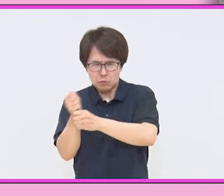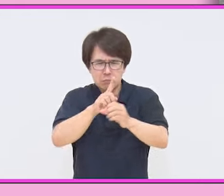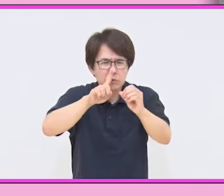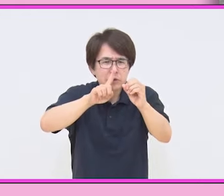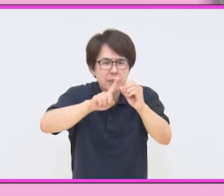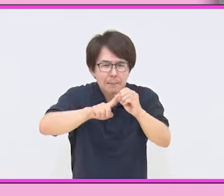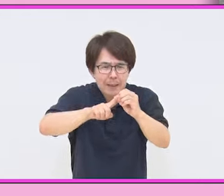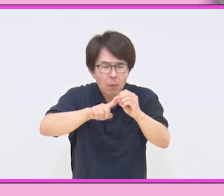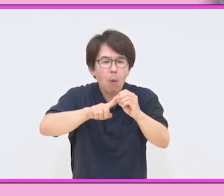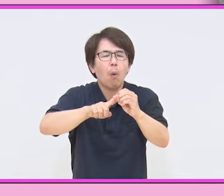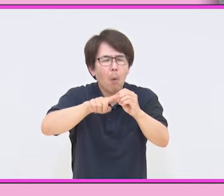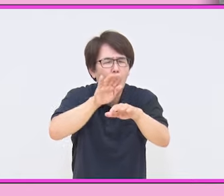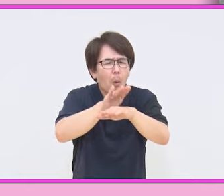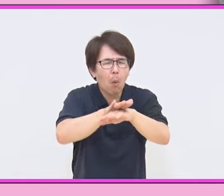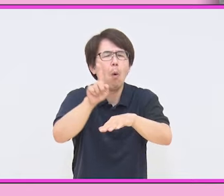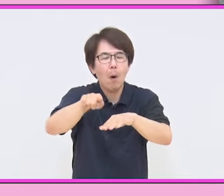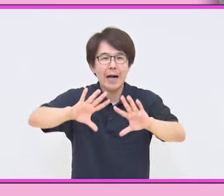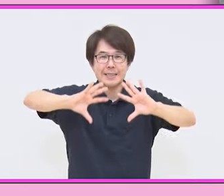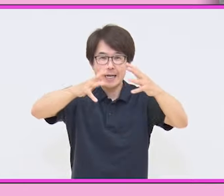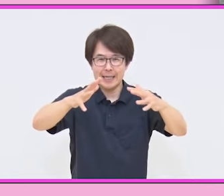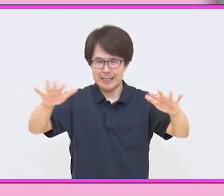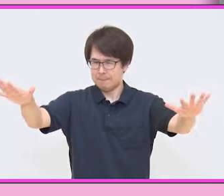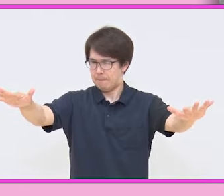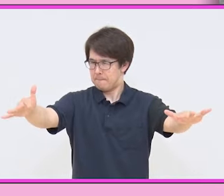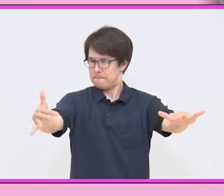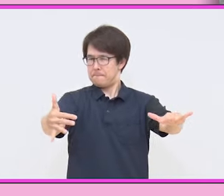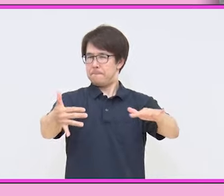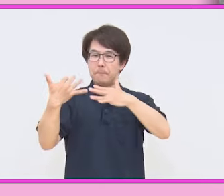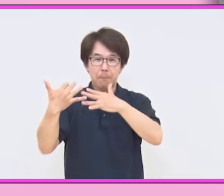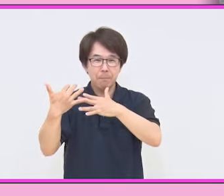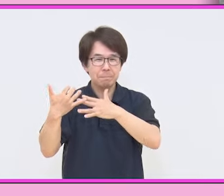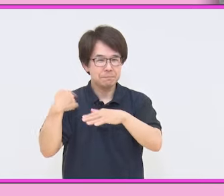は世界から注目を集めることになります。